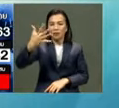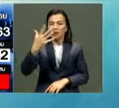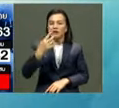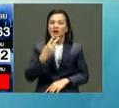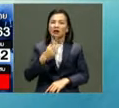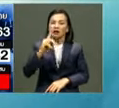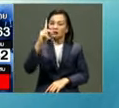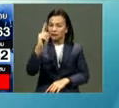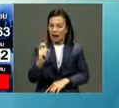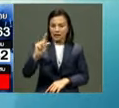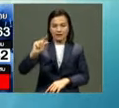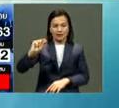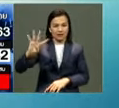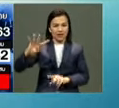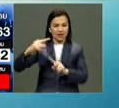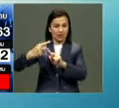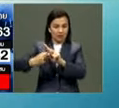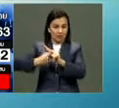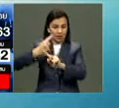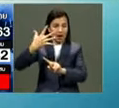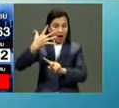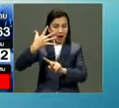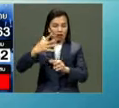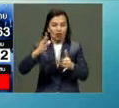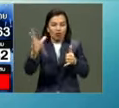เมษายนแล้วก็อาการก็แย่ลงถึงใส่เครื่องช่วยหายใจอาการก็ไม่ดีขึ้นนะครับแล้วก็เสียชีวิตลงในวันที่24พฤษภาคมด้วยภาวะติดเชื้อในกระแสเลือดและก็กล้ามเนื้อหัวใจตายเฉียบพลันนะครับหลายท่านคงได้เห็นในข่าวแล้วนะครับเพราะว่าเสียชีวิตกันไปตั้งแต่วันก่อนนะครับอ่ะ